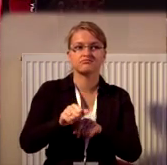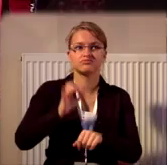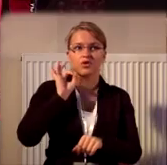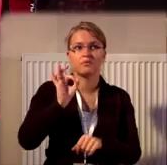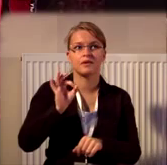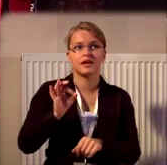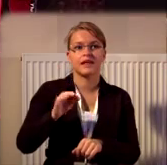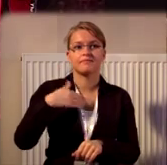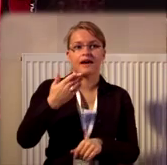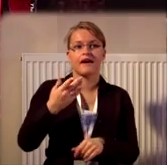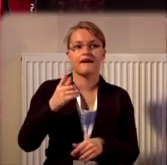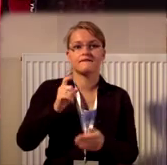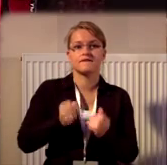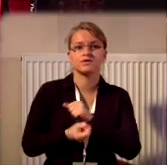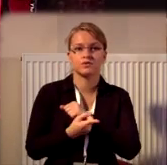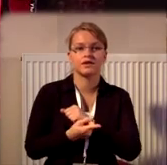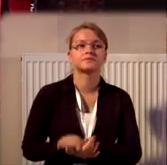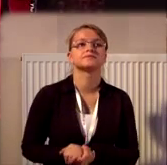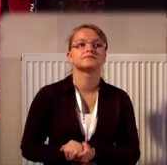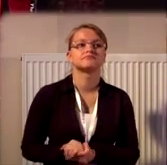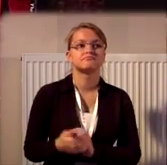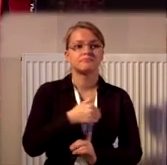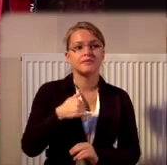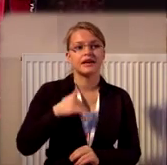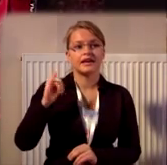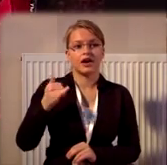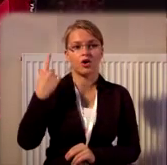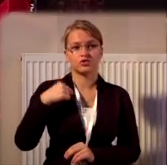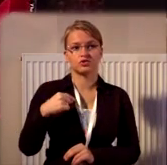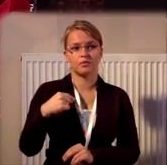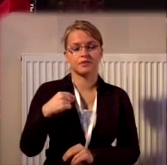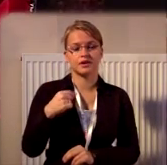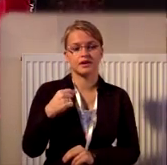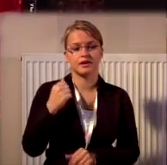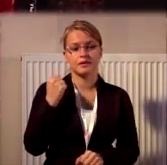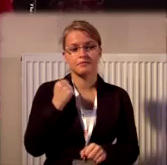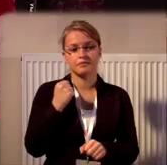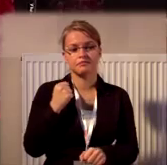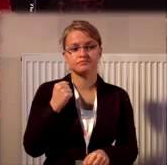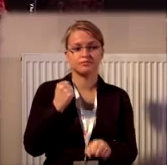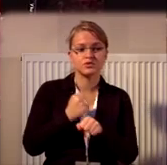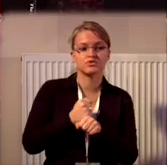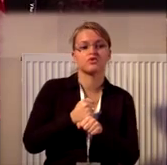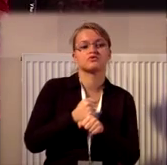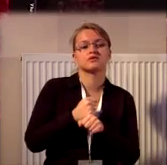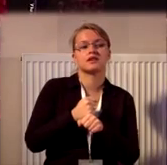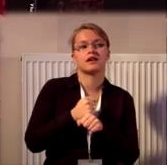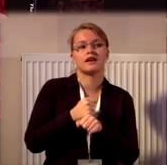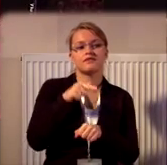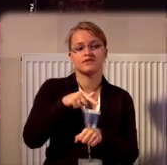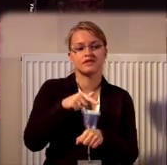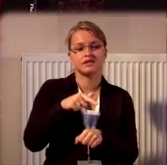efektywne? My twierdzimy, jako osoby funkcjonujące w tym obszarze dosyć długo,